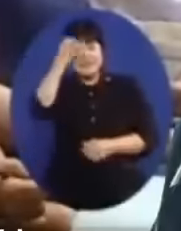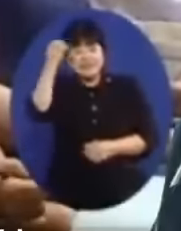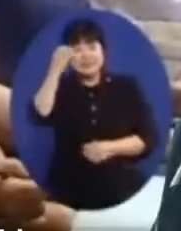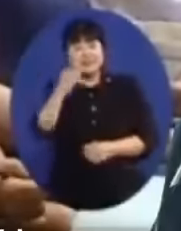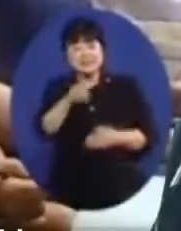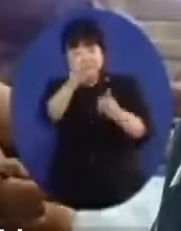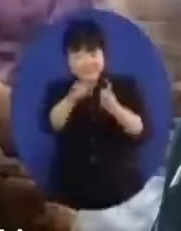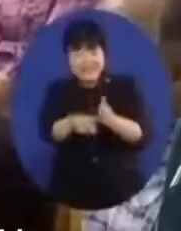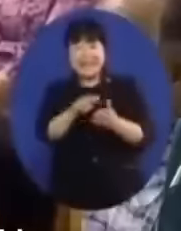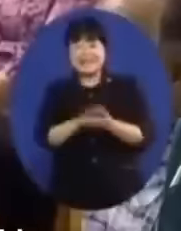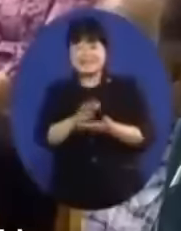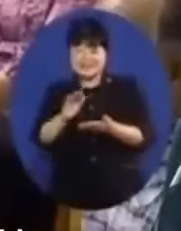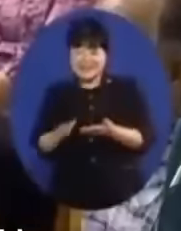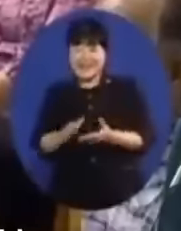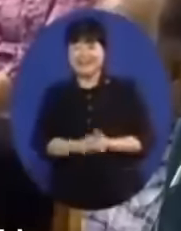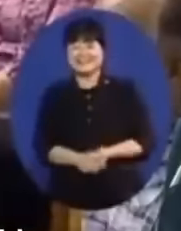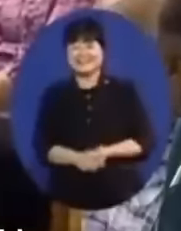성령님의 시대입니다.